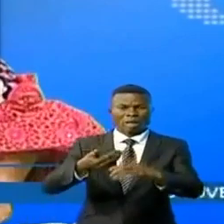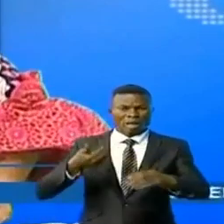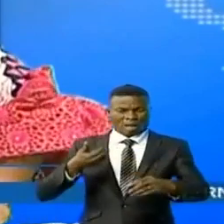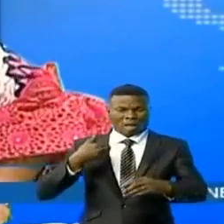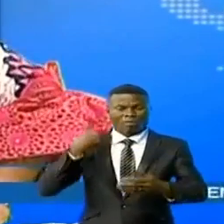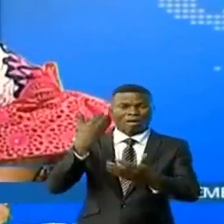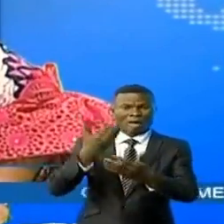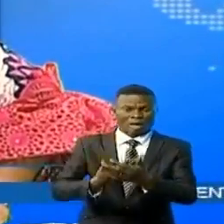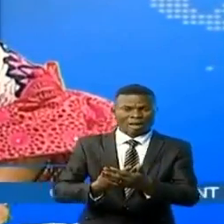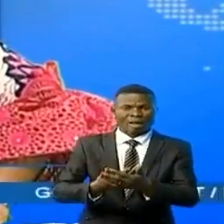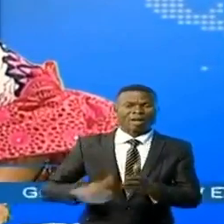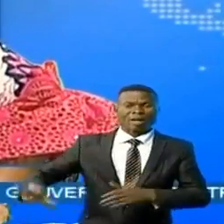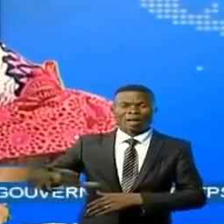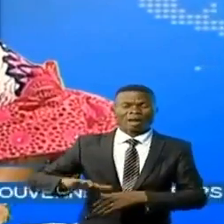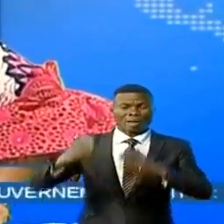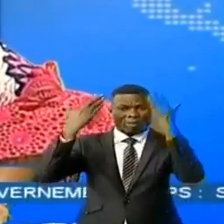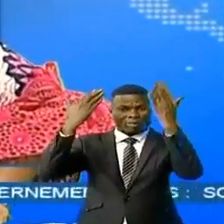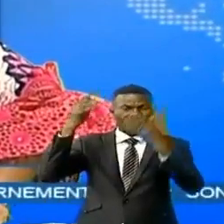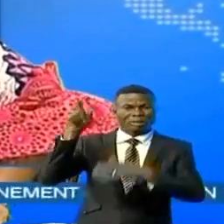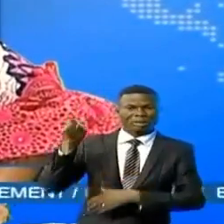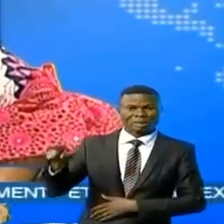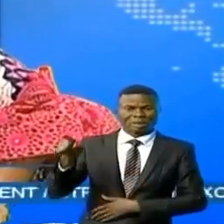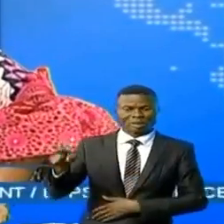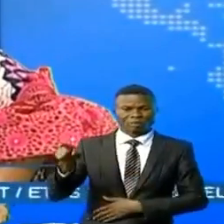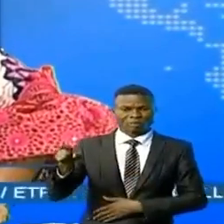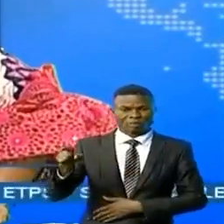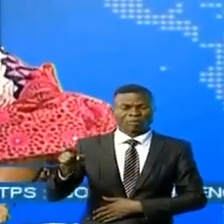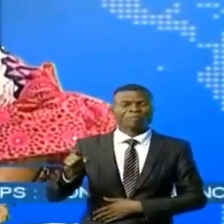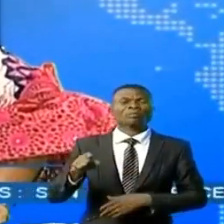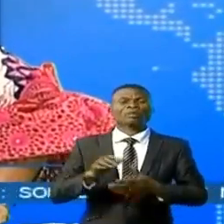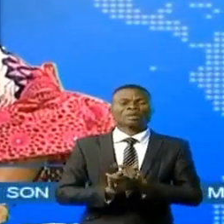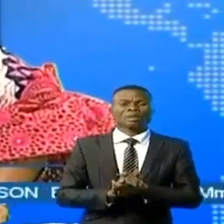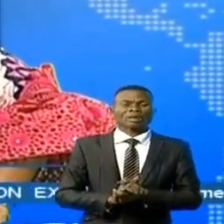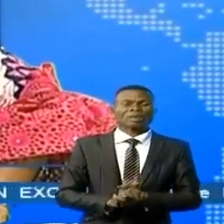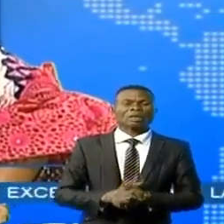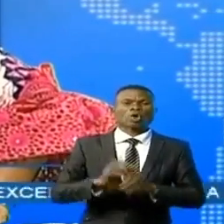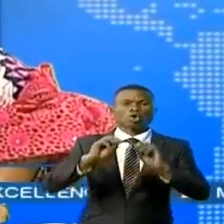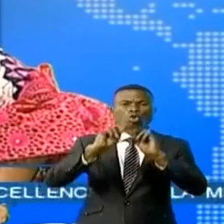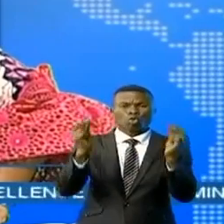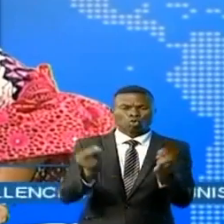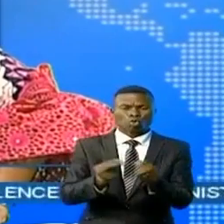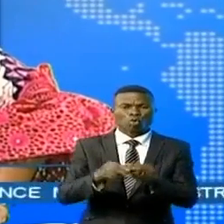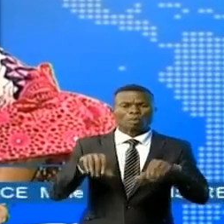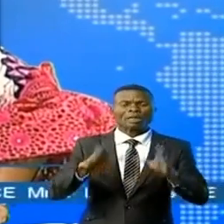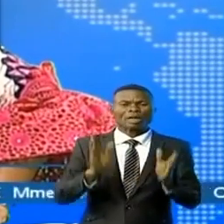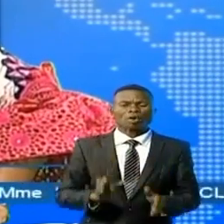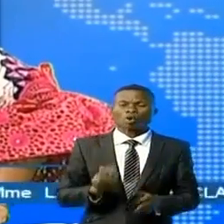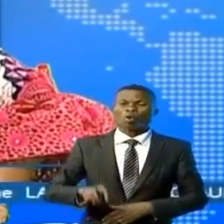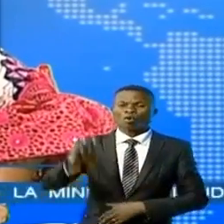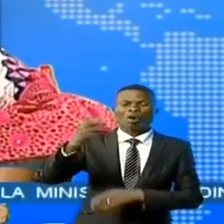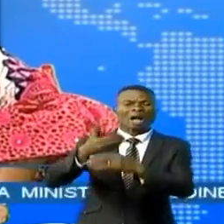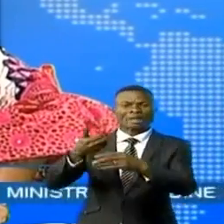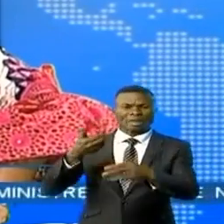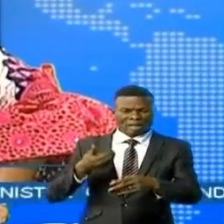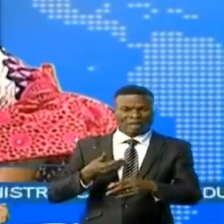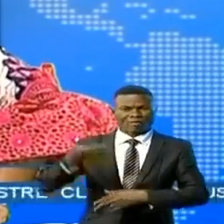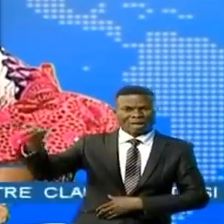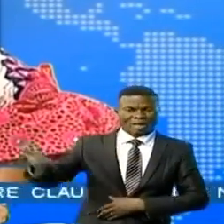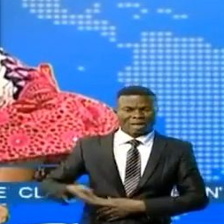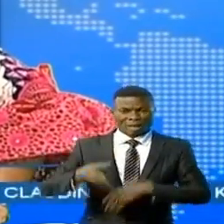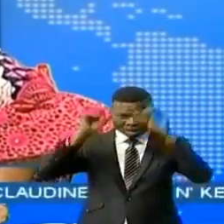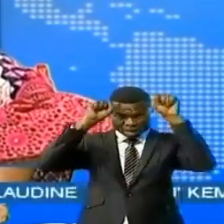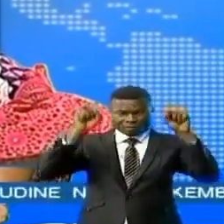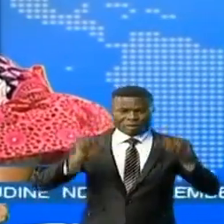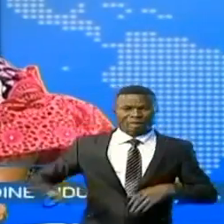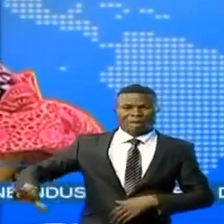de l'état au pays de a kind et eschyle delma une délégation congolaise a été reçu par le chef d'état sont bien au